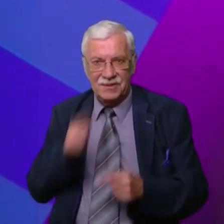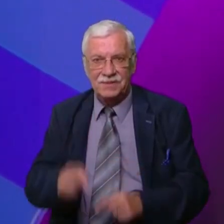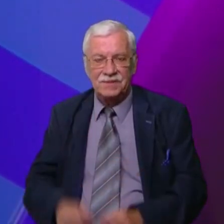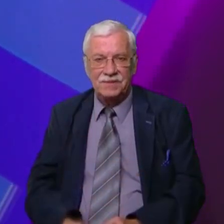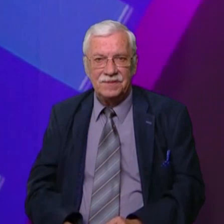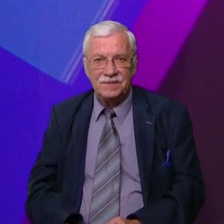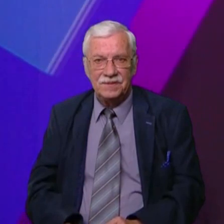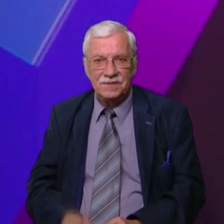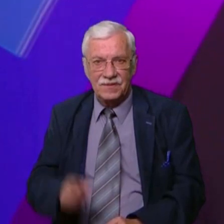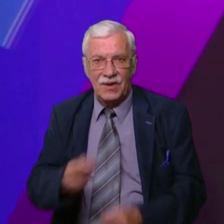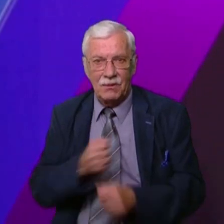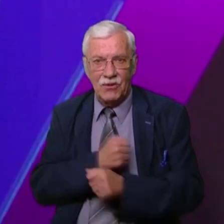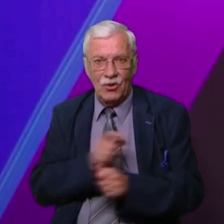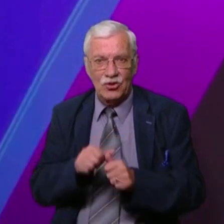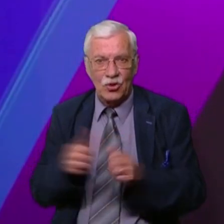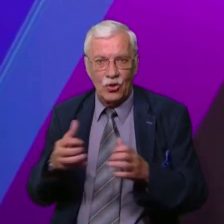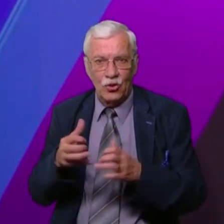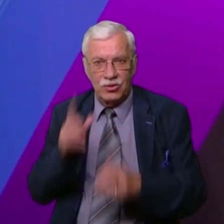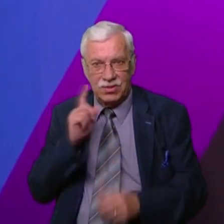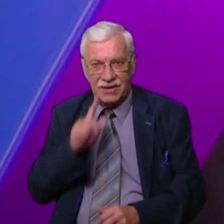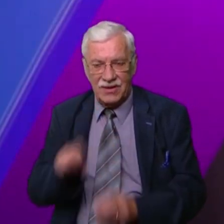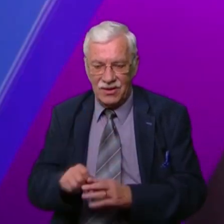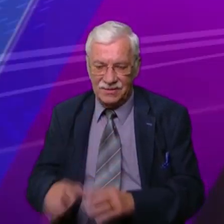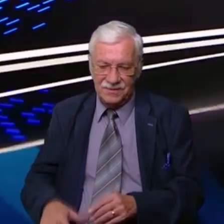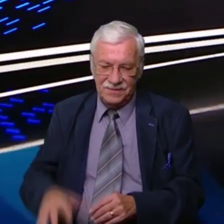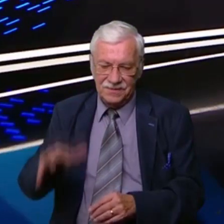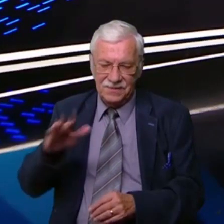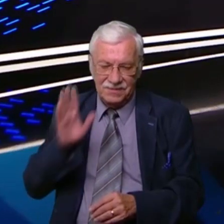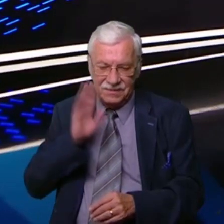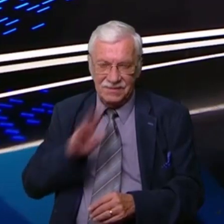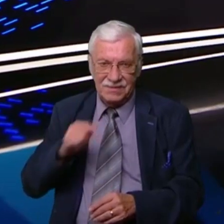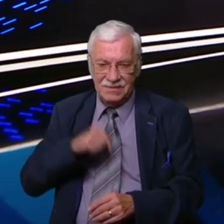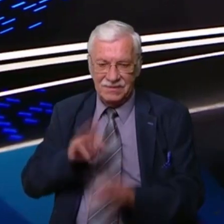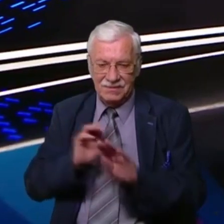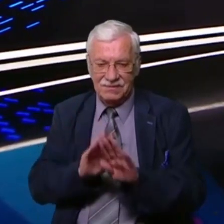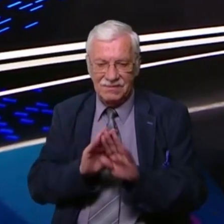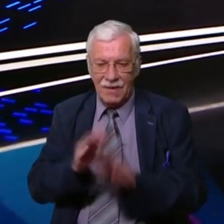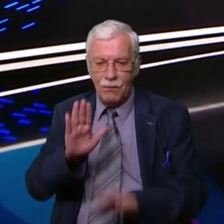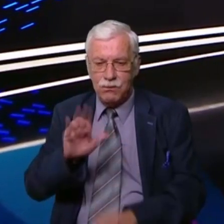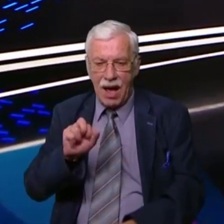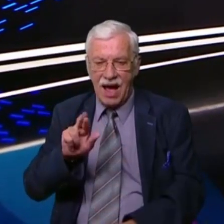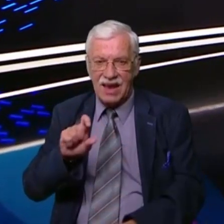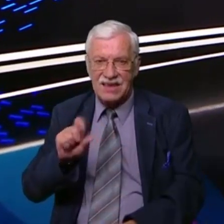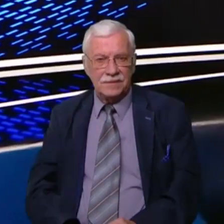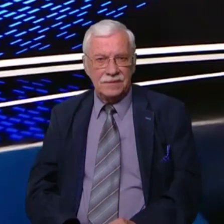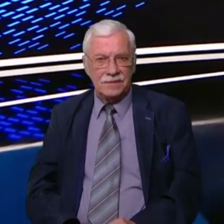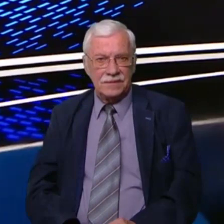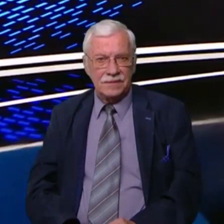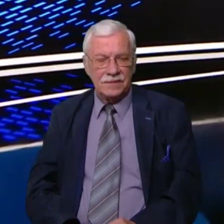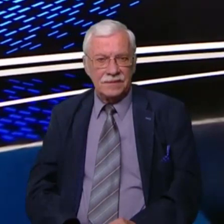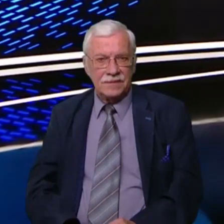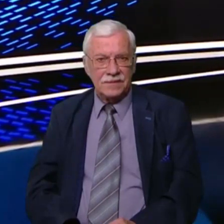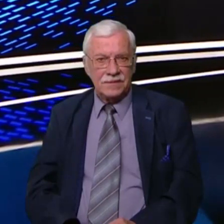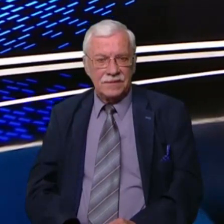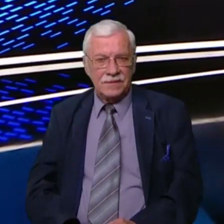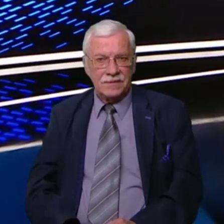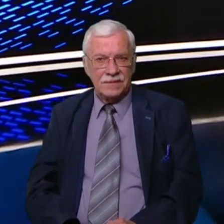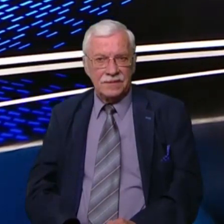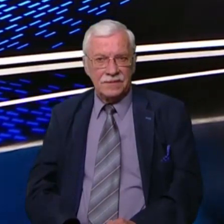to się nazywa miłość do klubu, prawda? Od to dziecka prawda, w koszulce Barcelony. Niesamowite. Spójrzmy. Hanek, bardzo